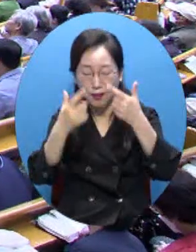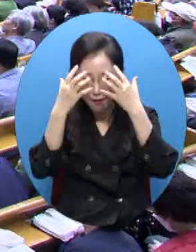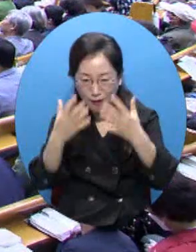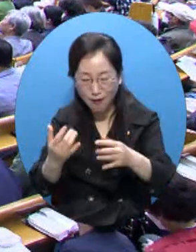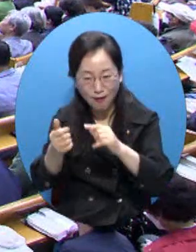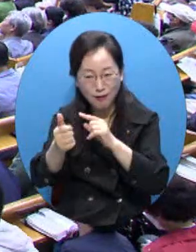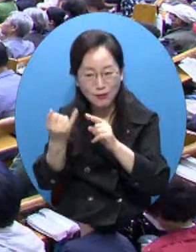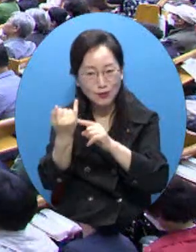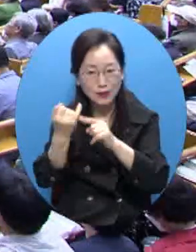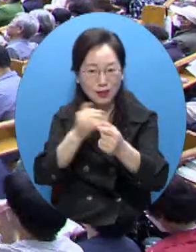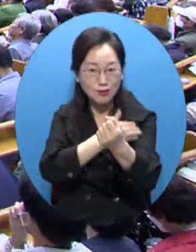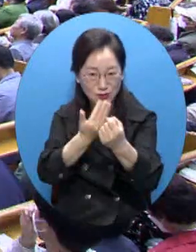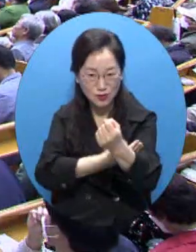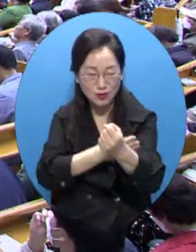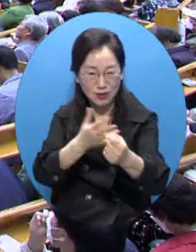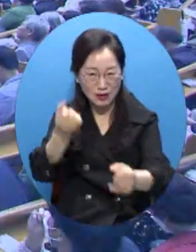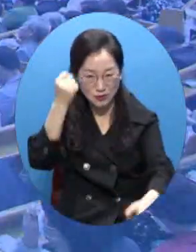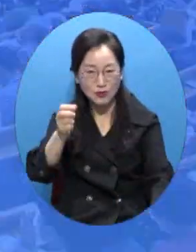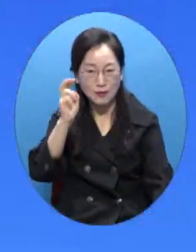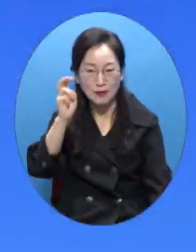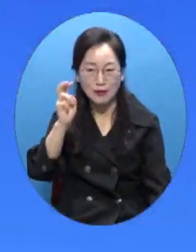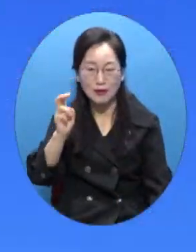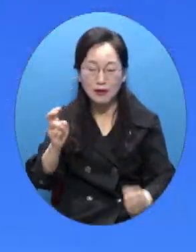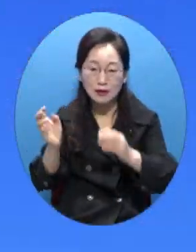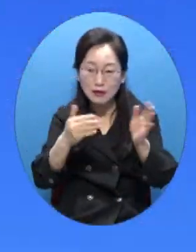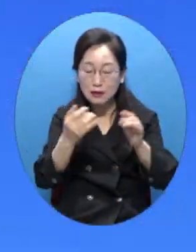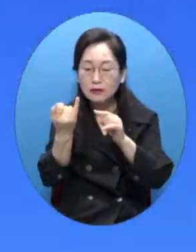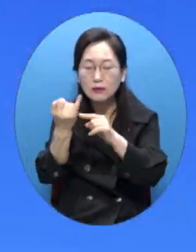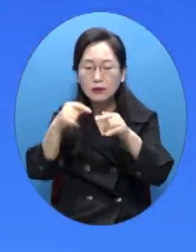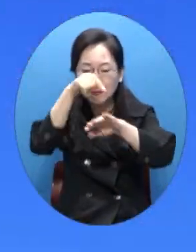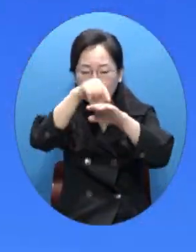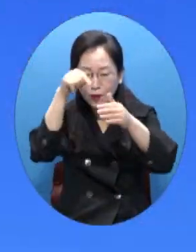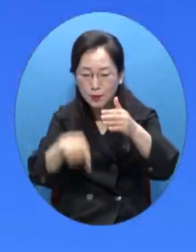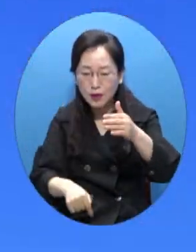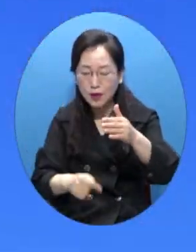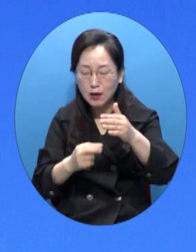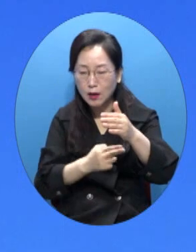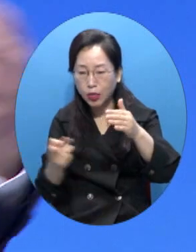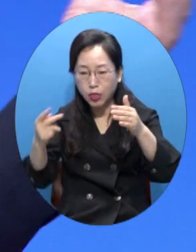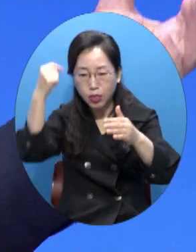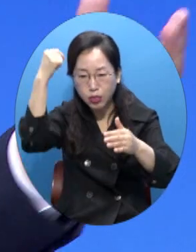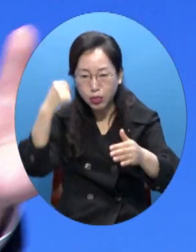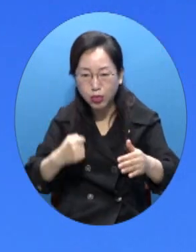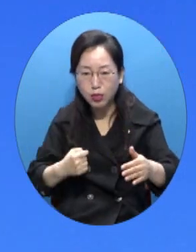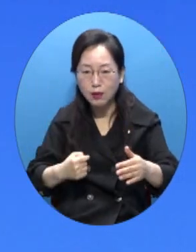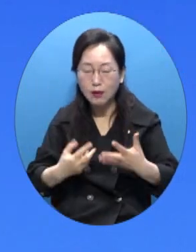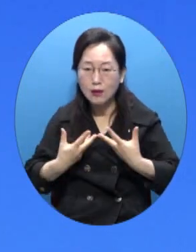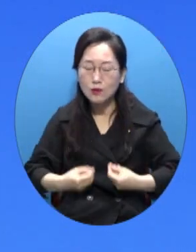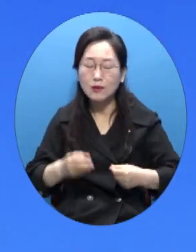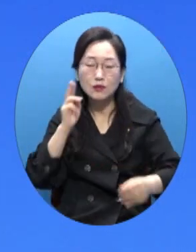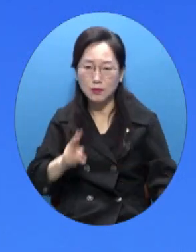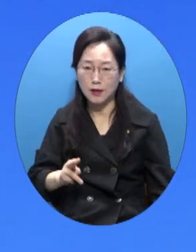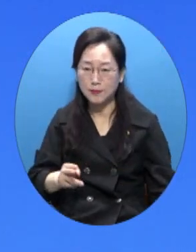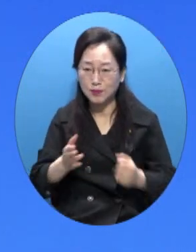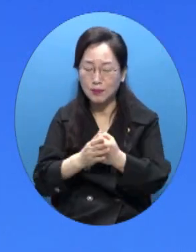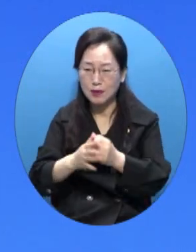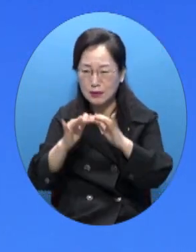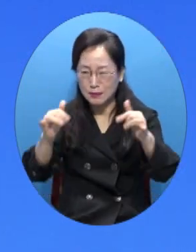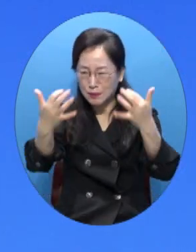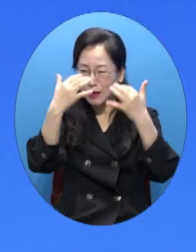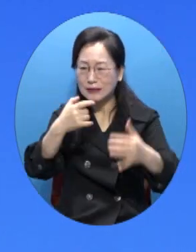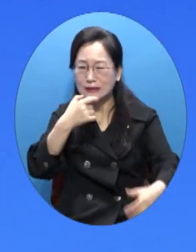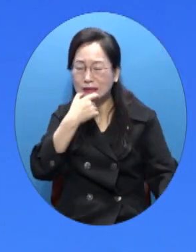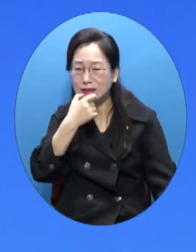것 같은데, 그러나 그 마음에 공허감, 절망을 메울 길이 없었습니다. 사람을 피해서 대낮에 물을 길러 나왔다가